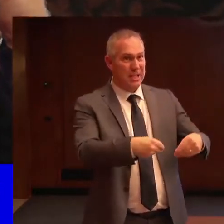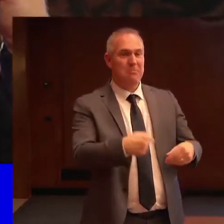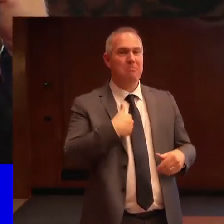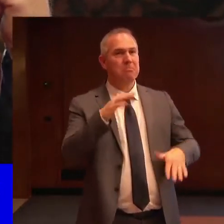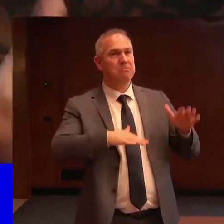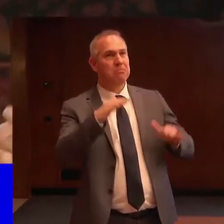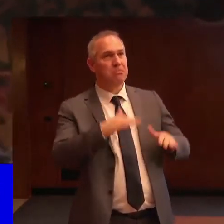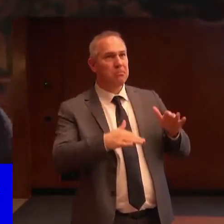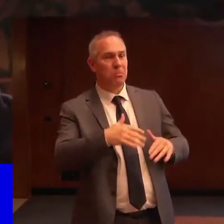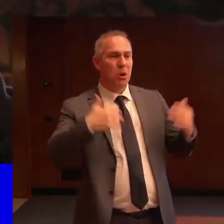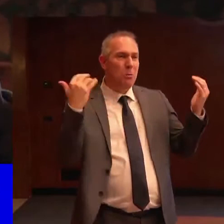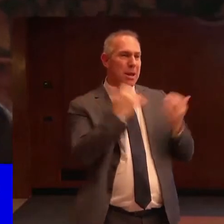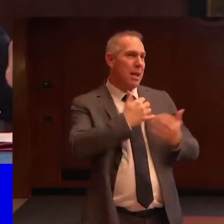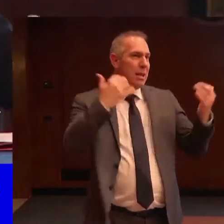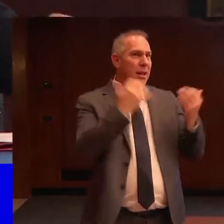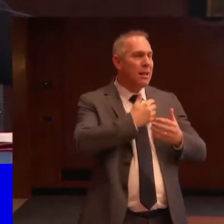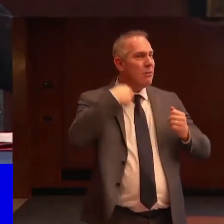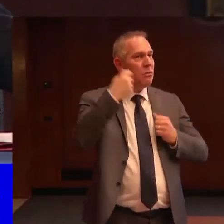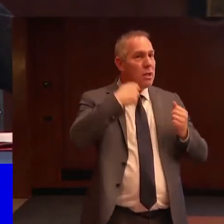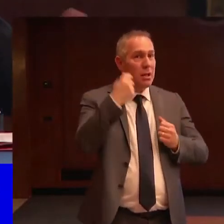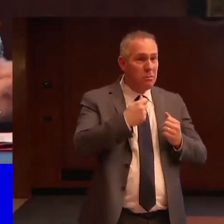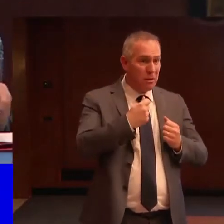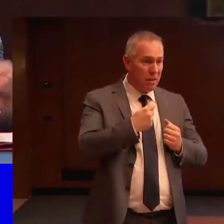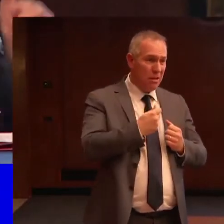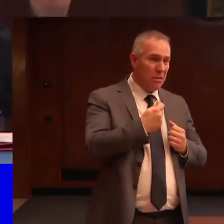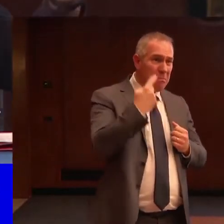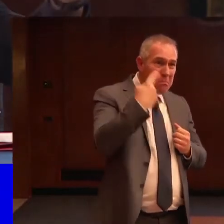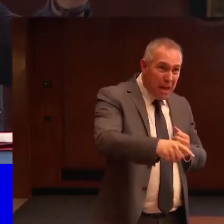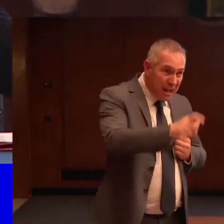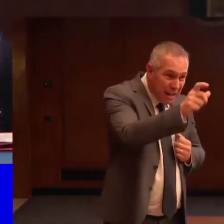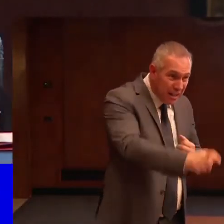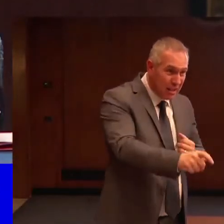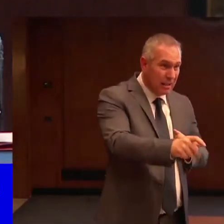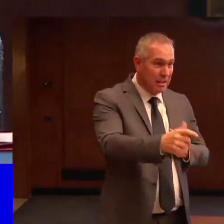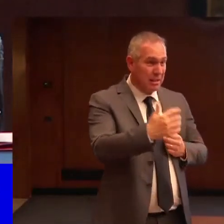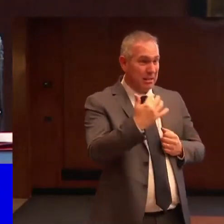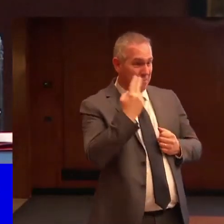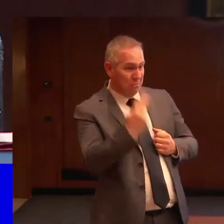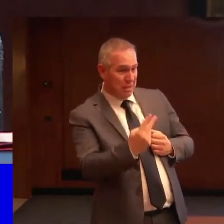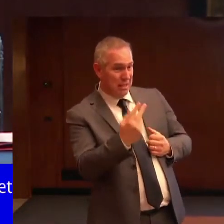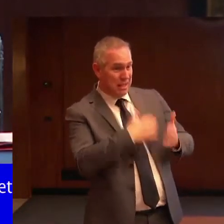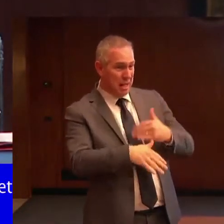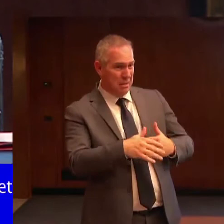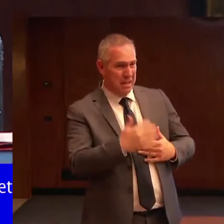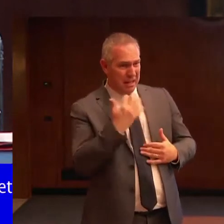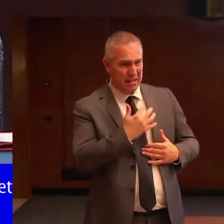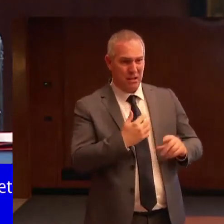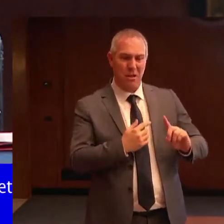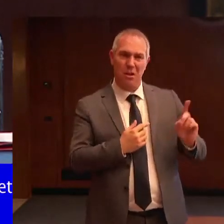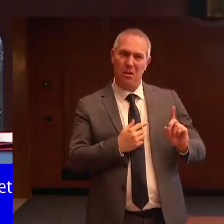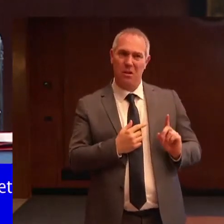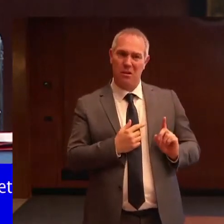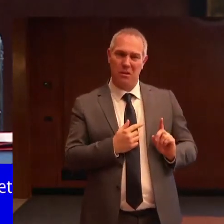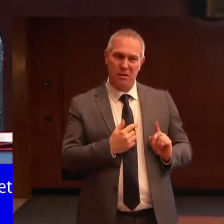nel film si ridesse del disabile, non con il disabile. Che cosa ho fatto? Io ho un figlio